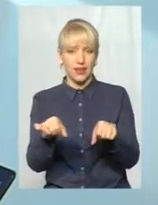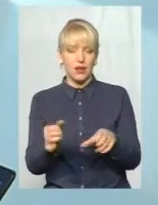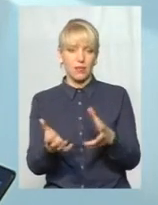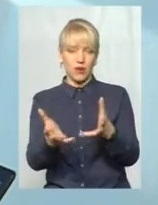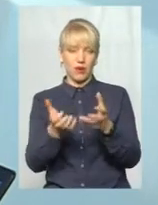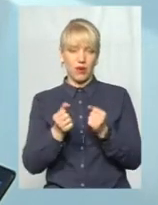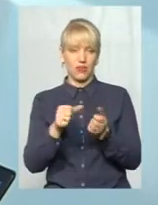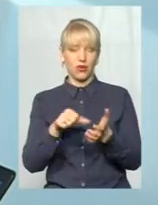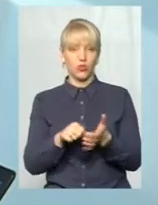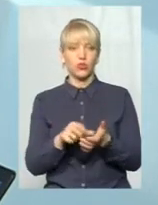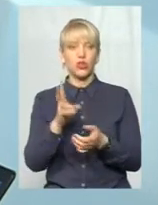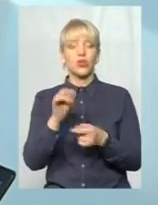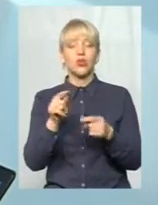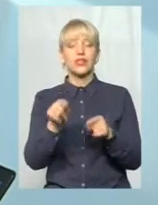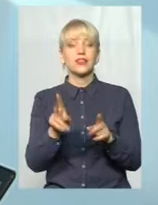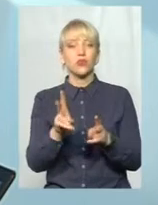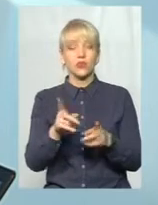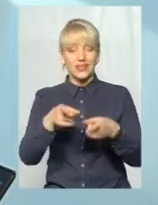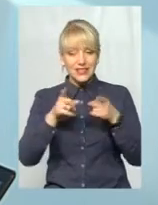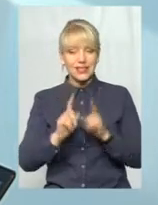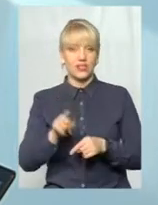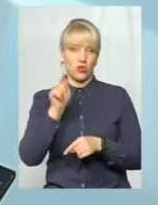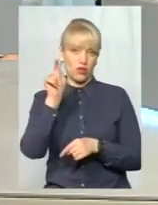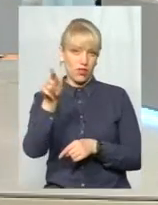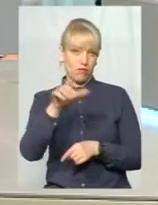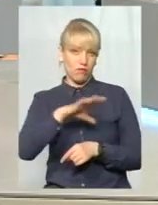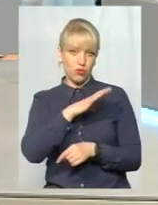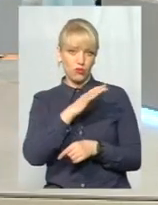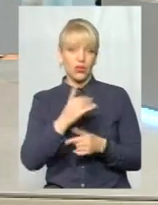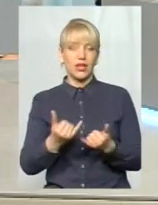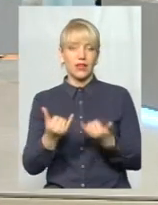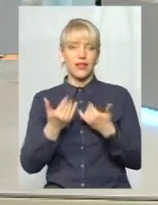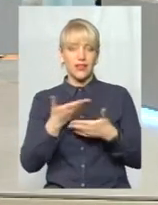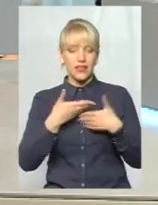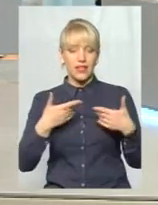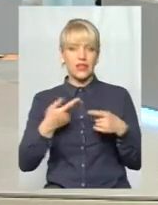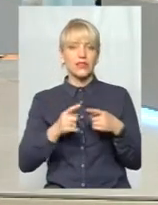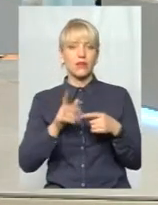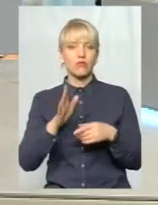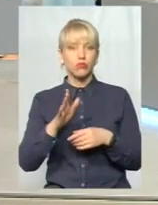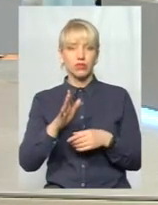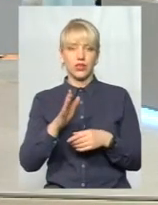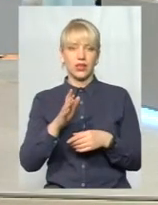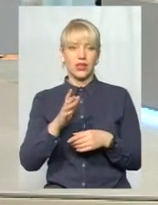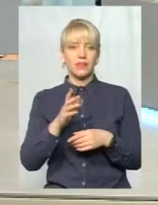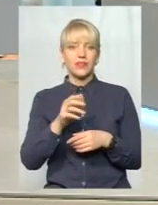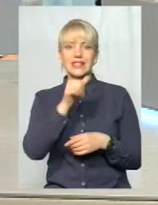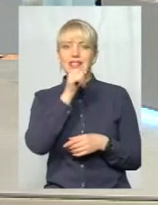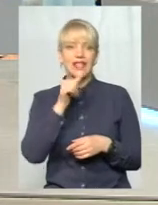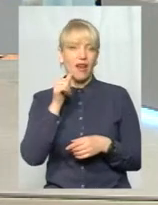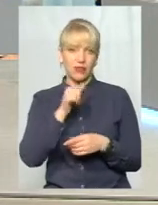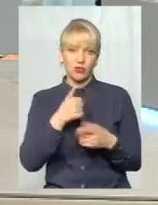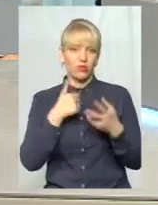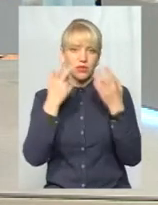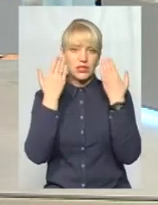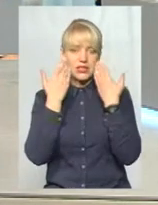участь. Але ті, які були в дійсності там, ну, це для нас буде загадкою. Я думаю, що ми ще не один рік будемо шукати